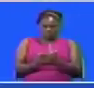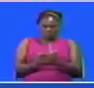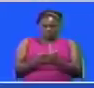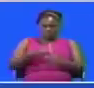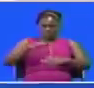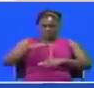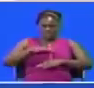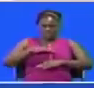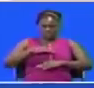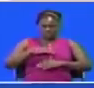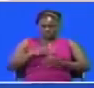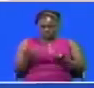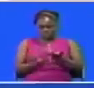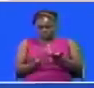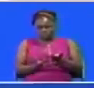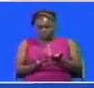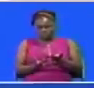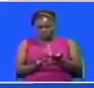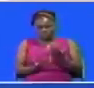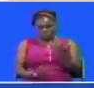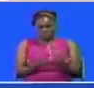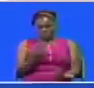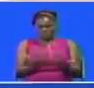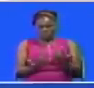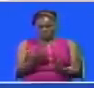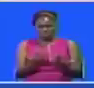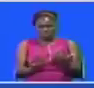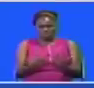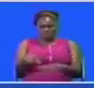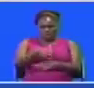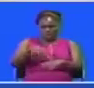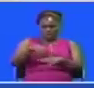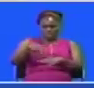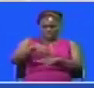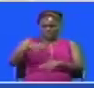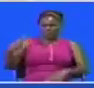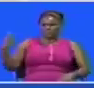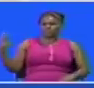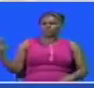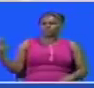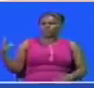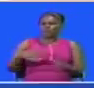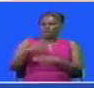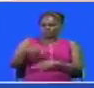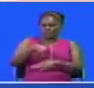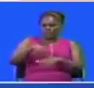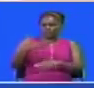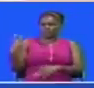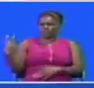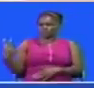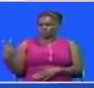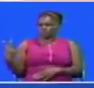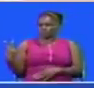to enable sieving. Kwa warmer tunaweka kwa muda ya masaa mawili. Baada ya hiyo masaa mawili